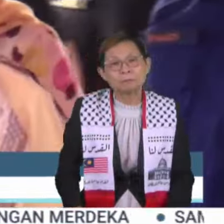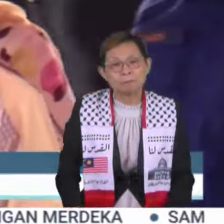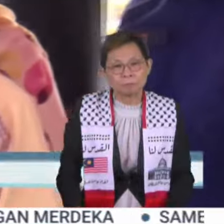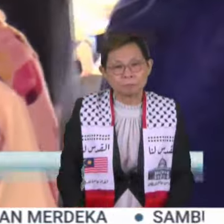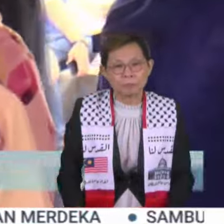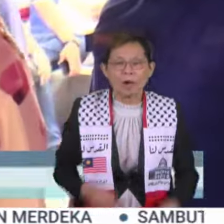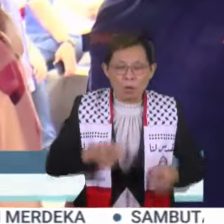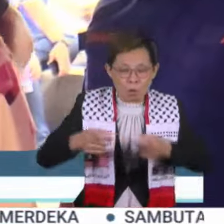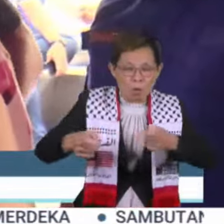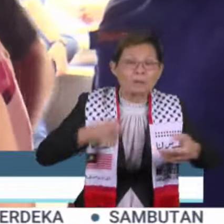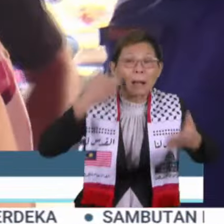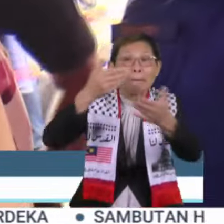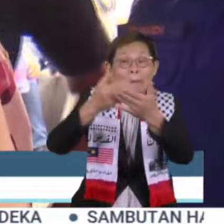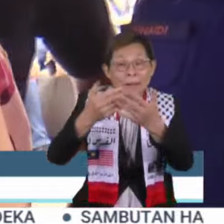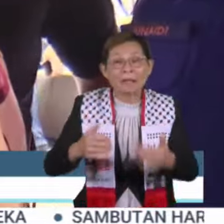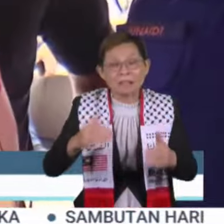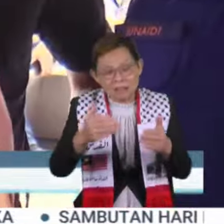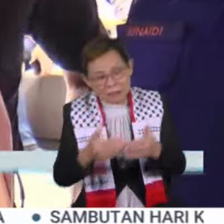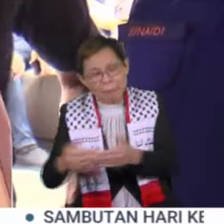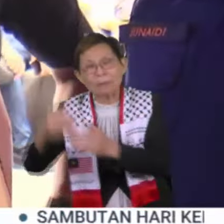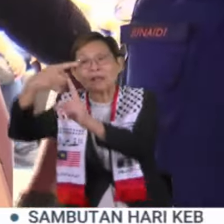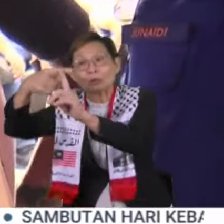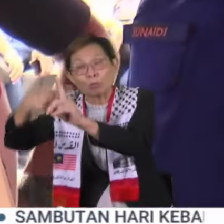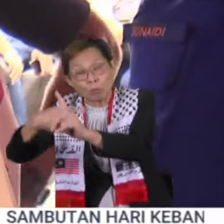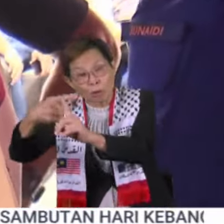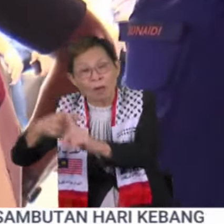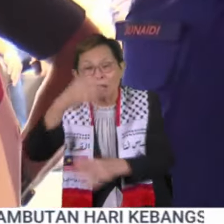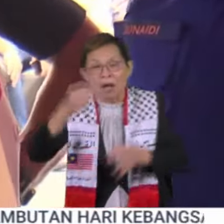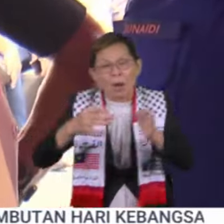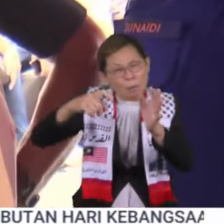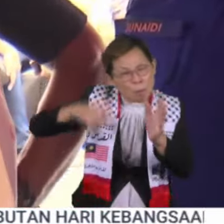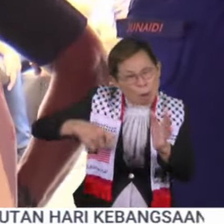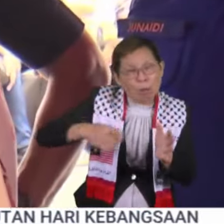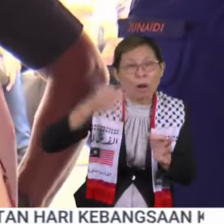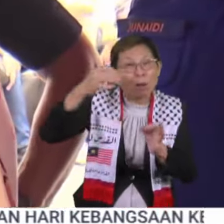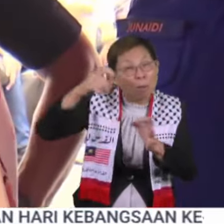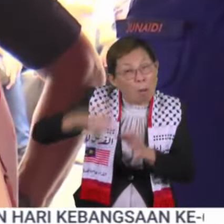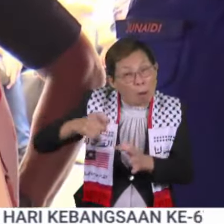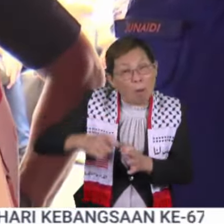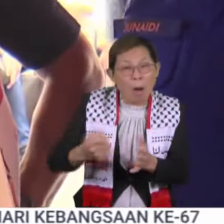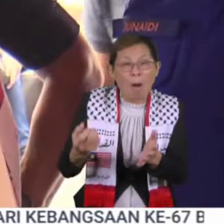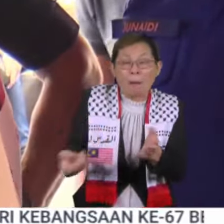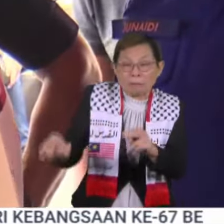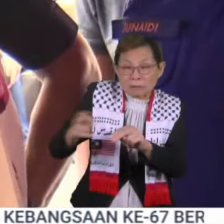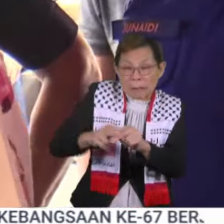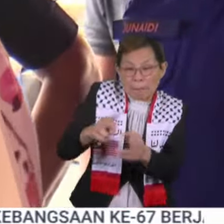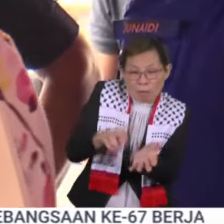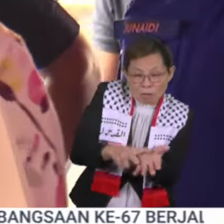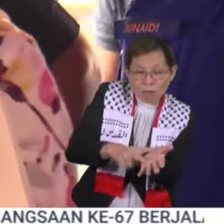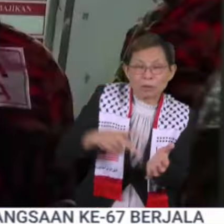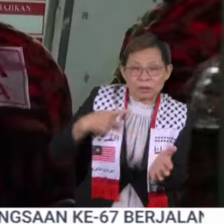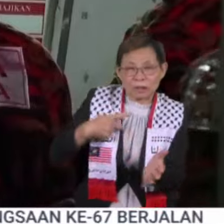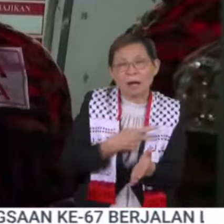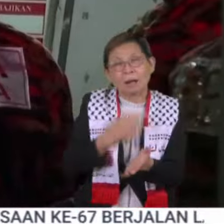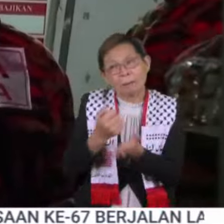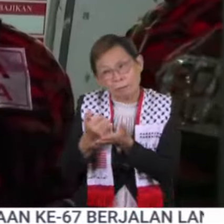Kita akan uruskan. Setakat ini kita sambung sebulan, kan? Dan kalau perlu mereka perlukan tambahan lagi, insyaAllah kita akan